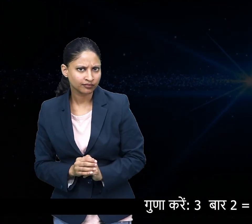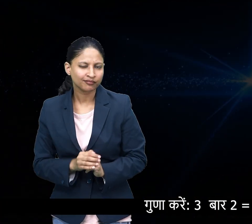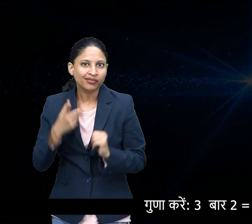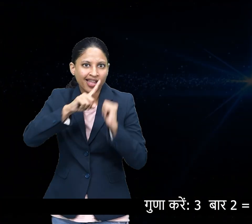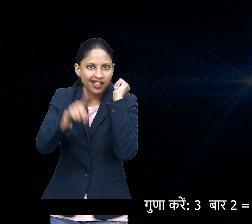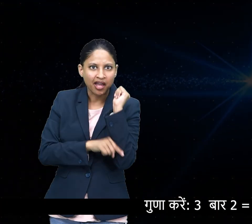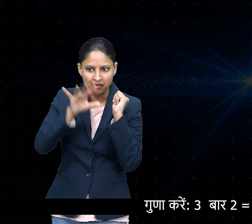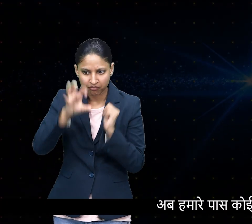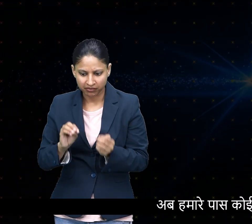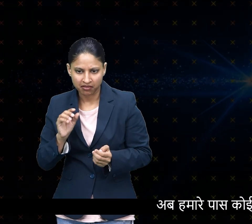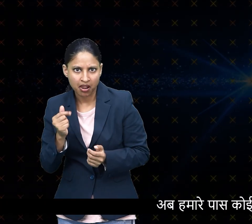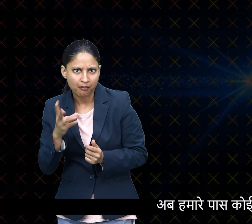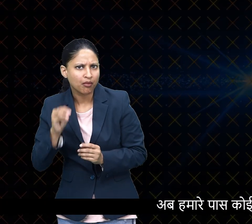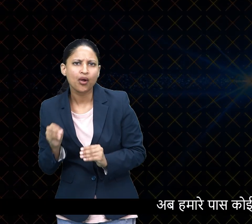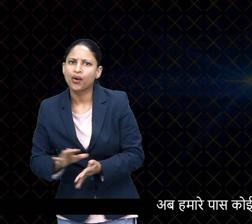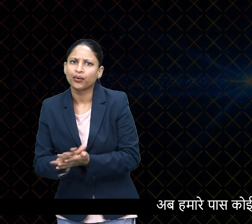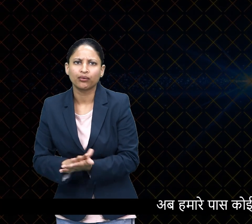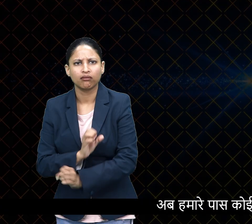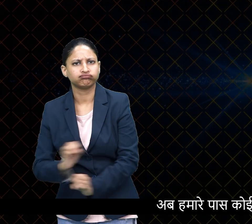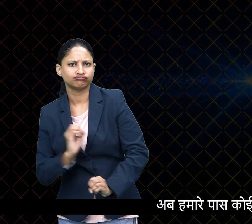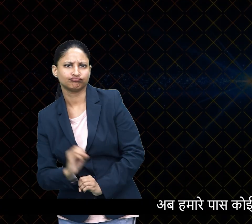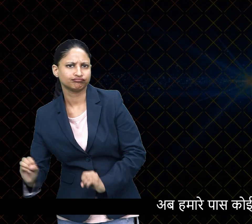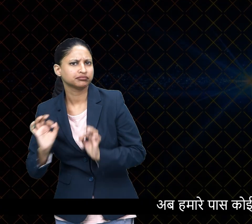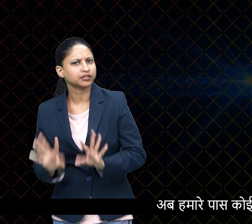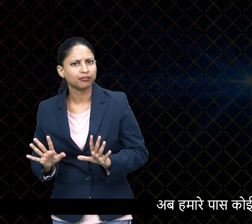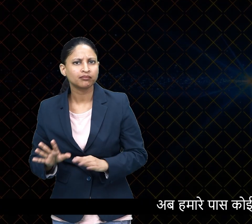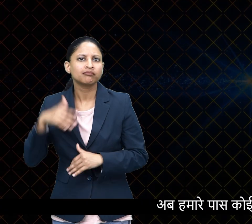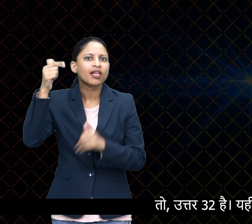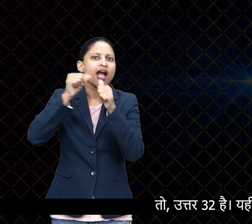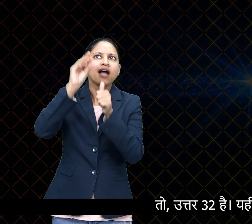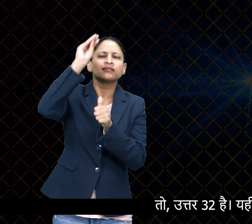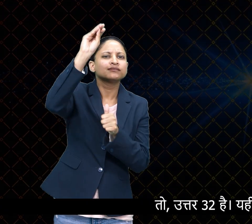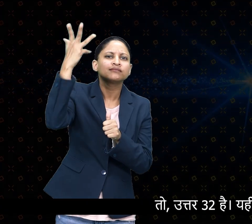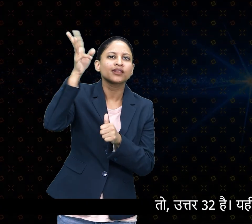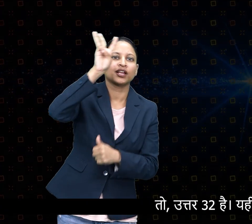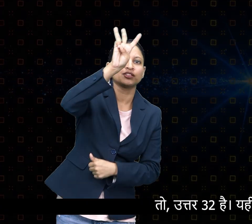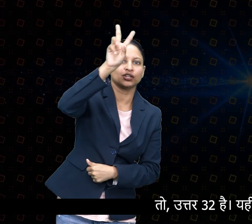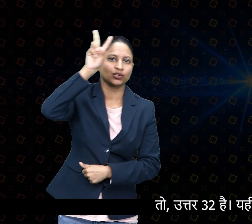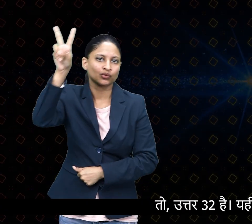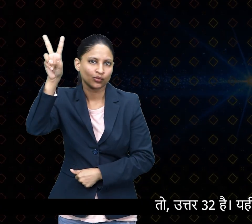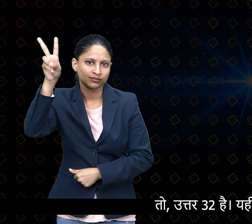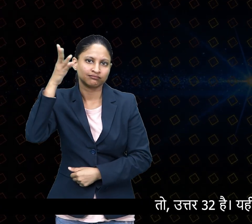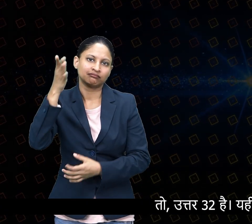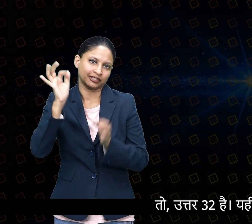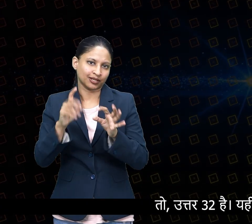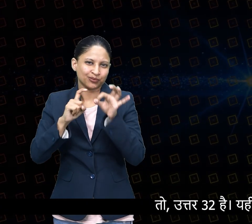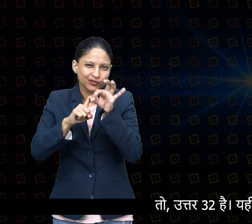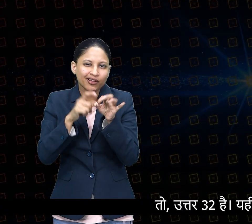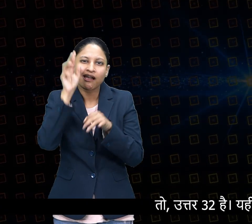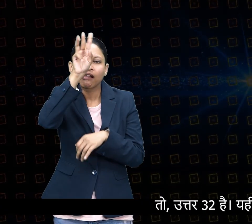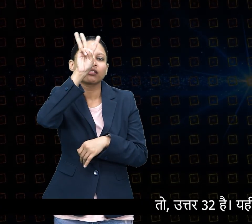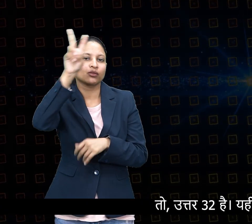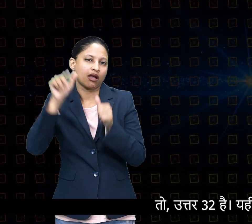0। अब हमारे पास कोई संख्या नहीं बची है, तो उत्तर 32 है। यही हमारा भागफल